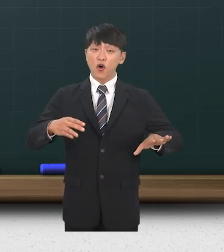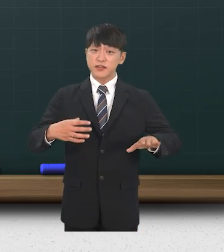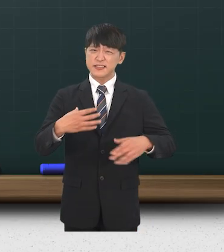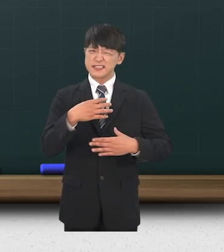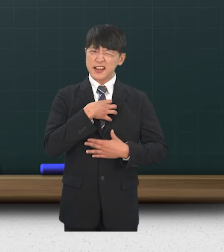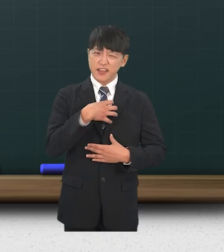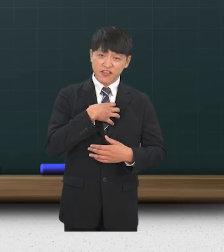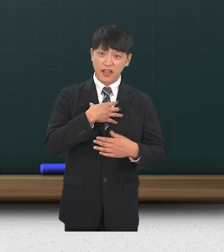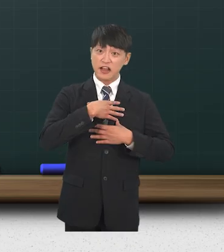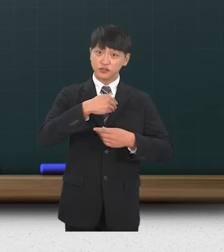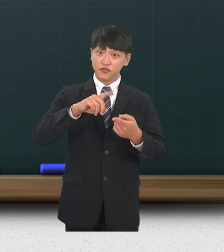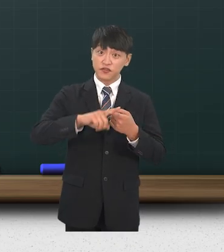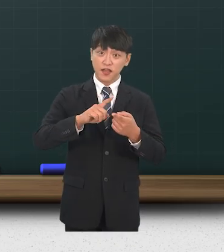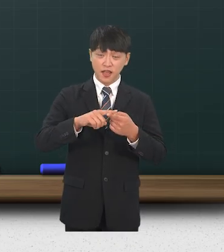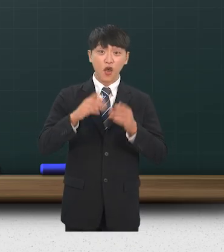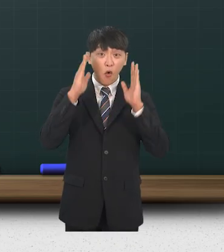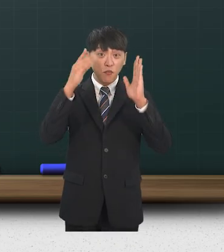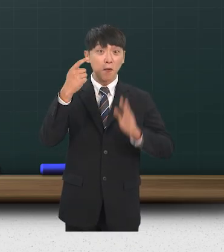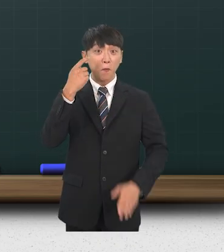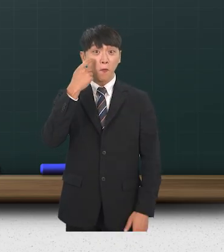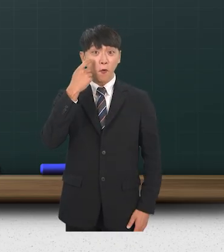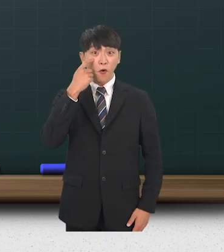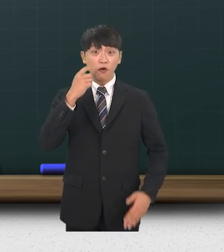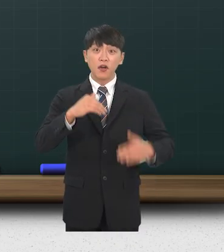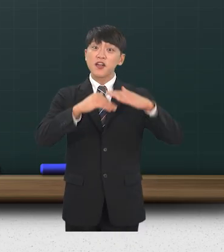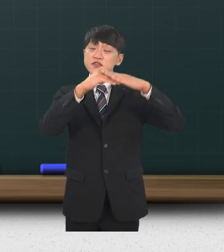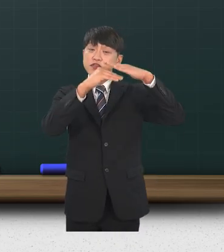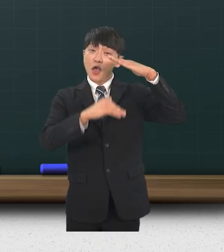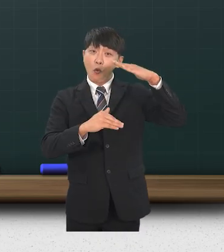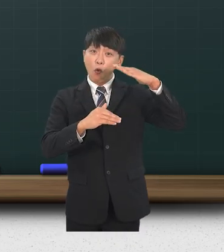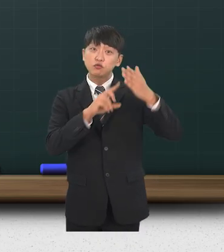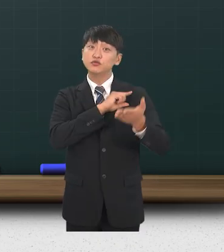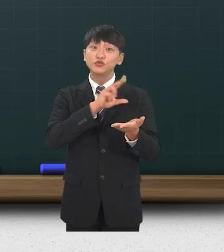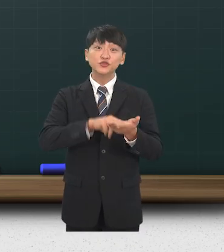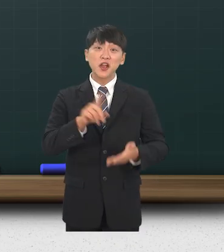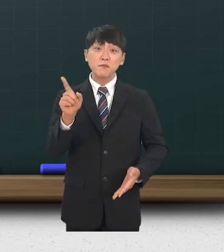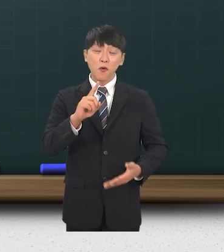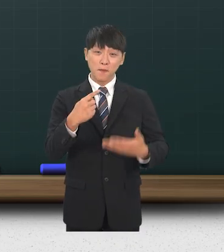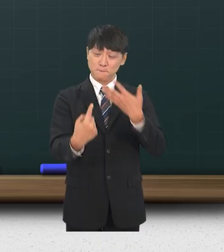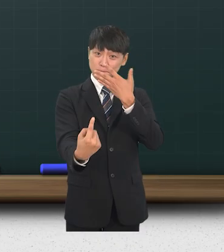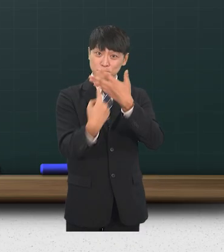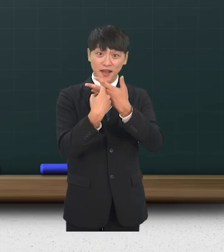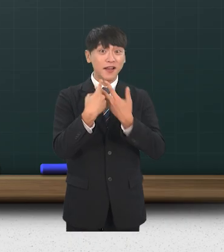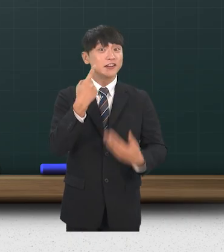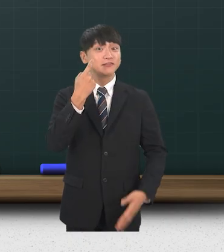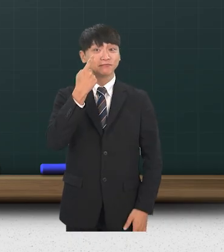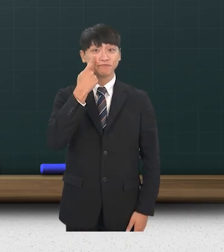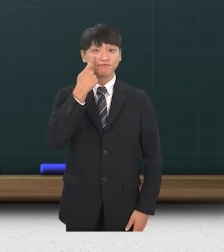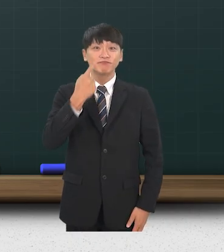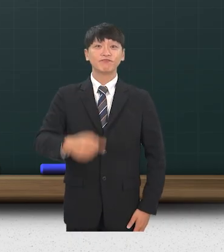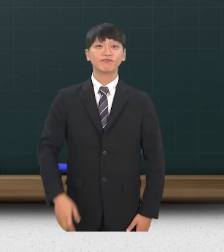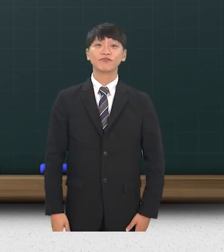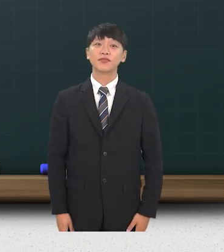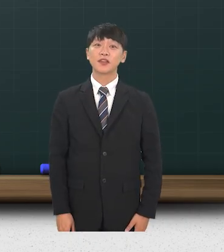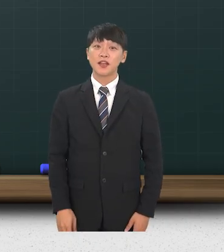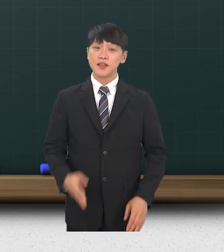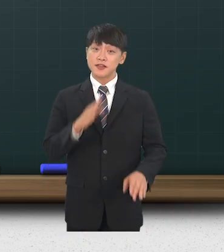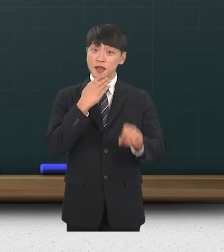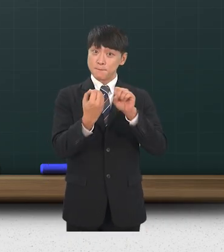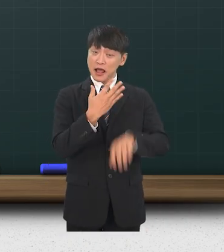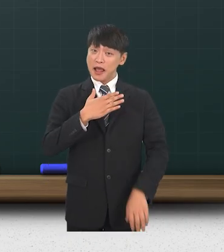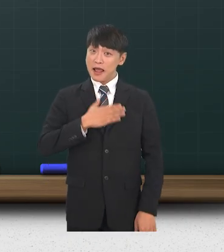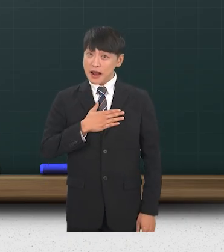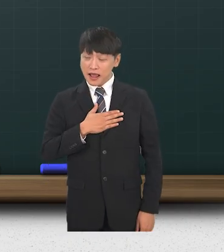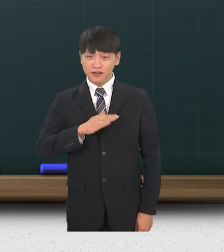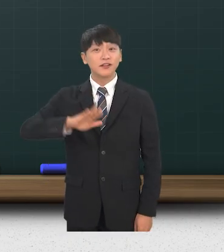오늘은 재난 안전에 대해 알아볼 거예요. 오늘의 학습 주제는 여러분이 직접 알아맞혀 보세요. 정답을